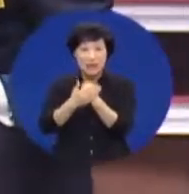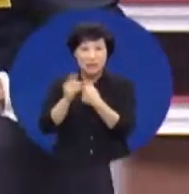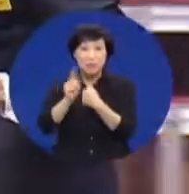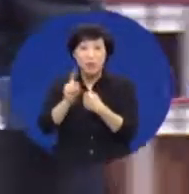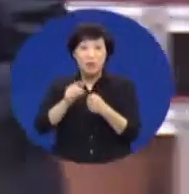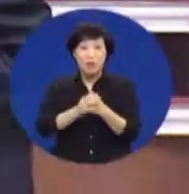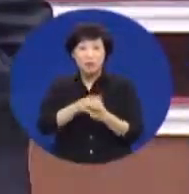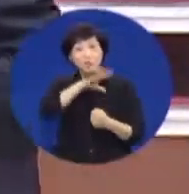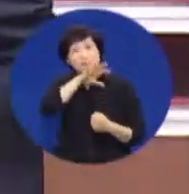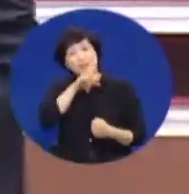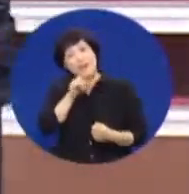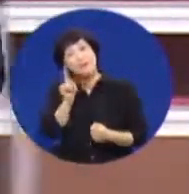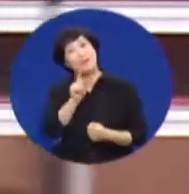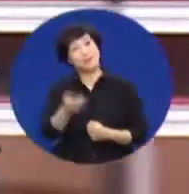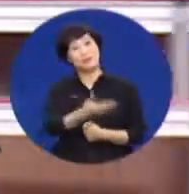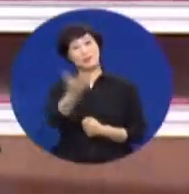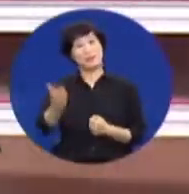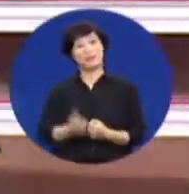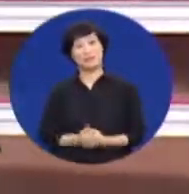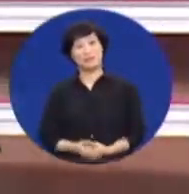무시 불만스러워서